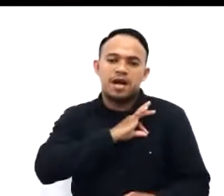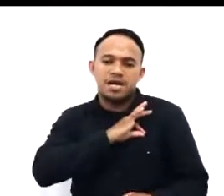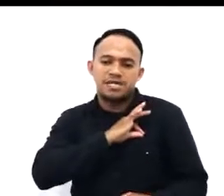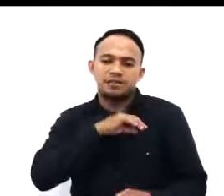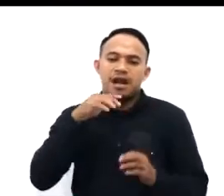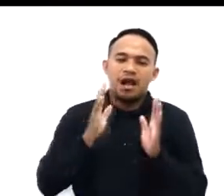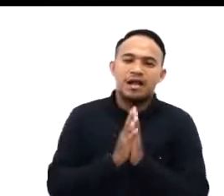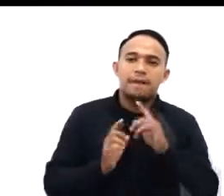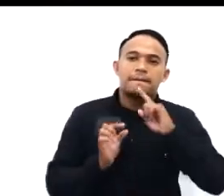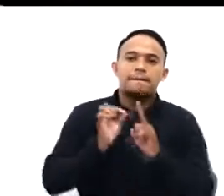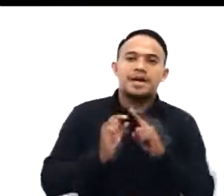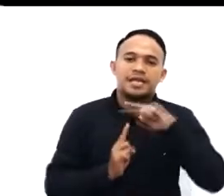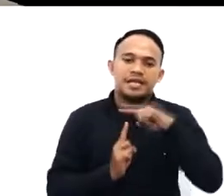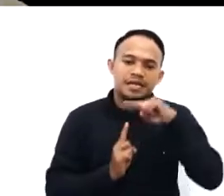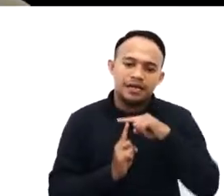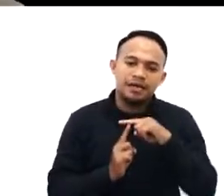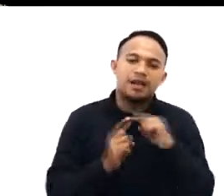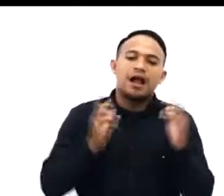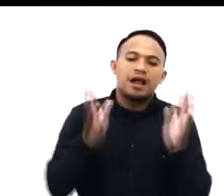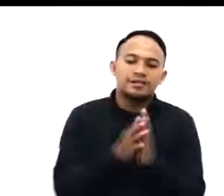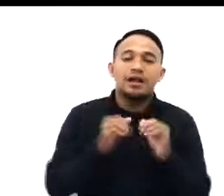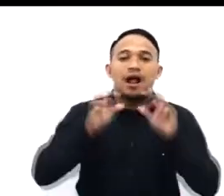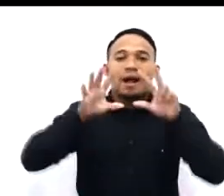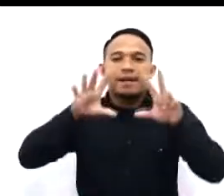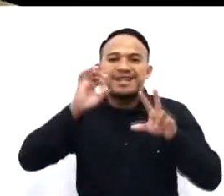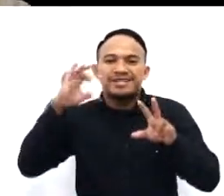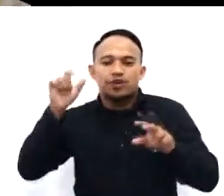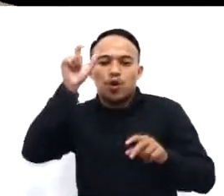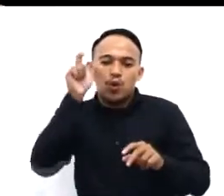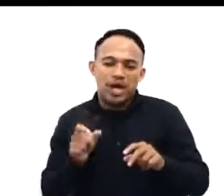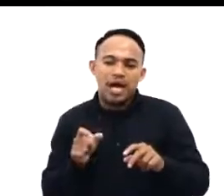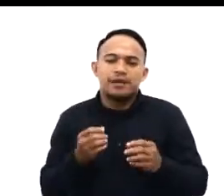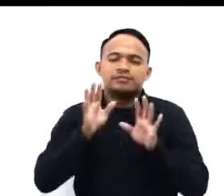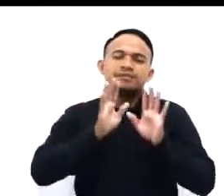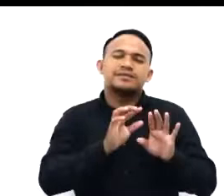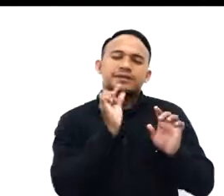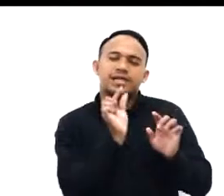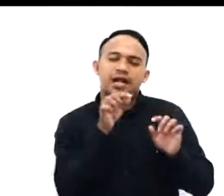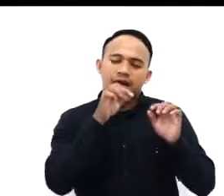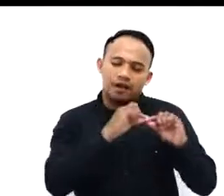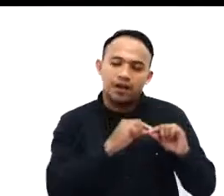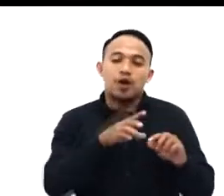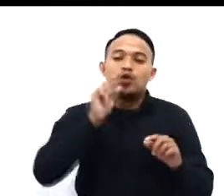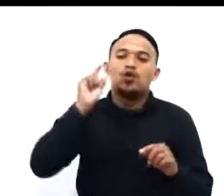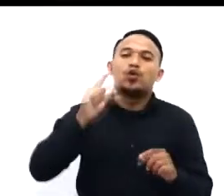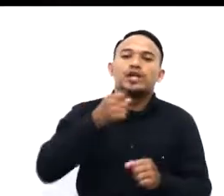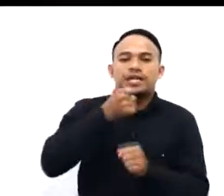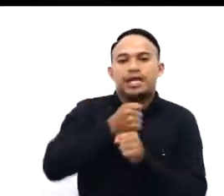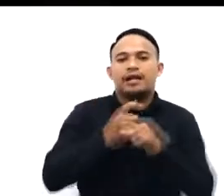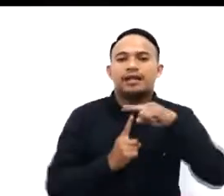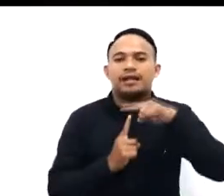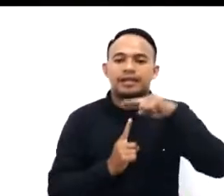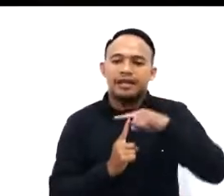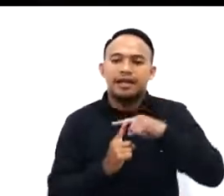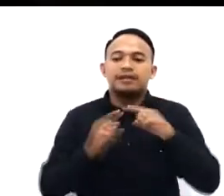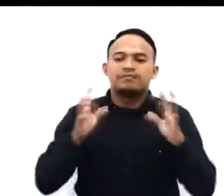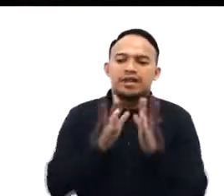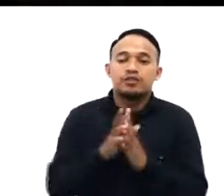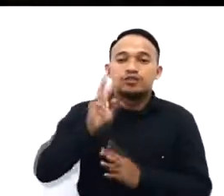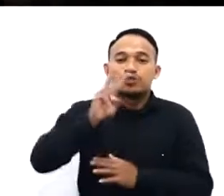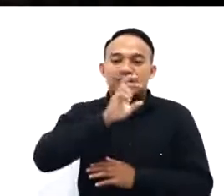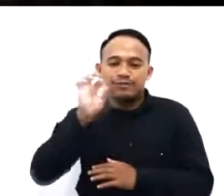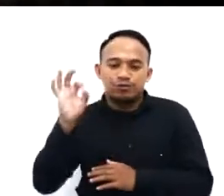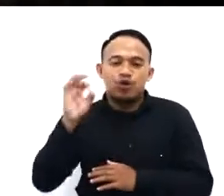sama, bahwa seluruh ASN yang belum divaksin termasuk GTT termasuk PTT